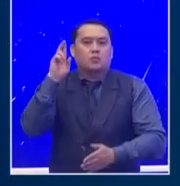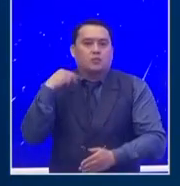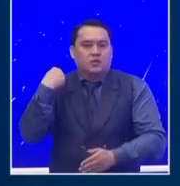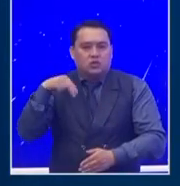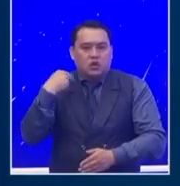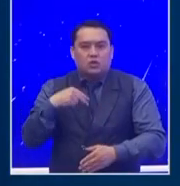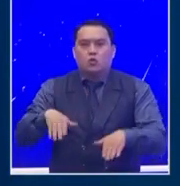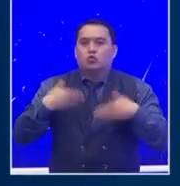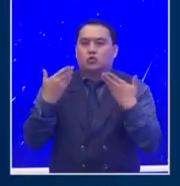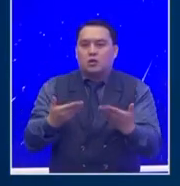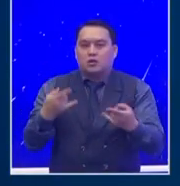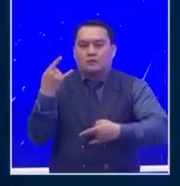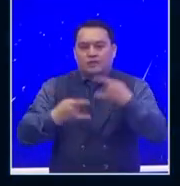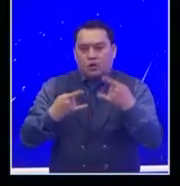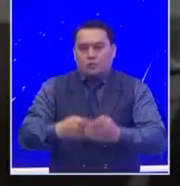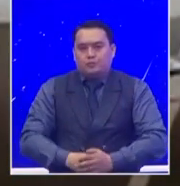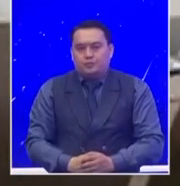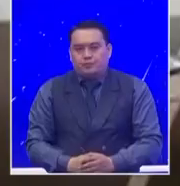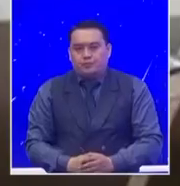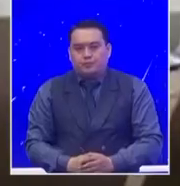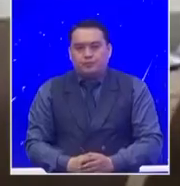Қазақстан халқына үндеу жариялады.